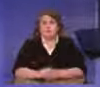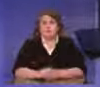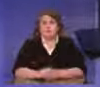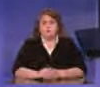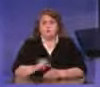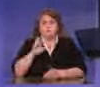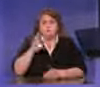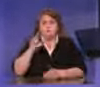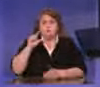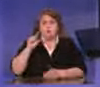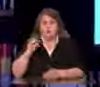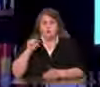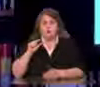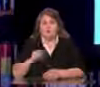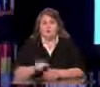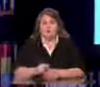Б маленькое